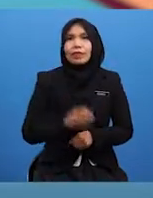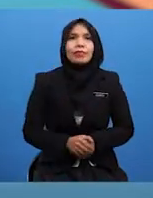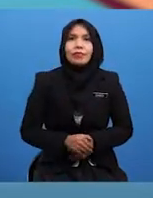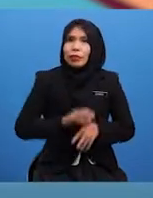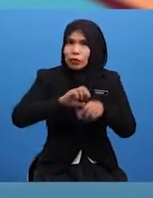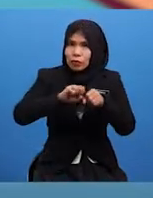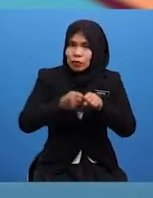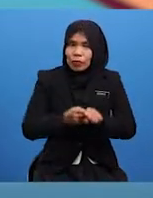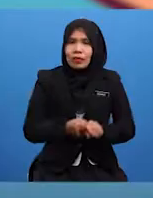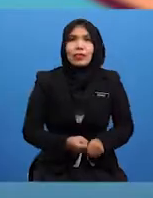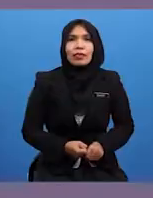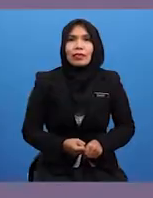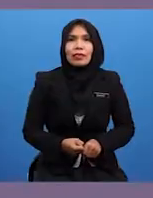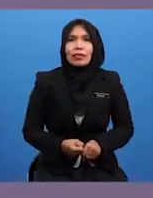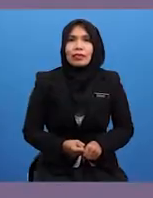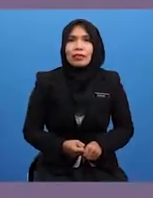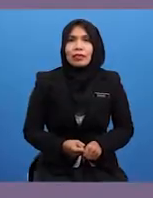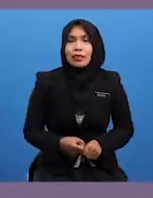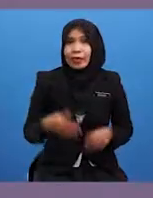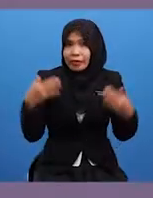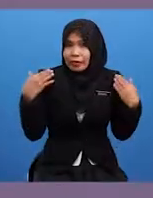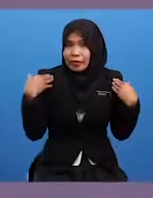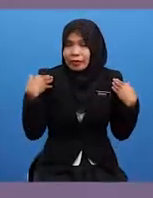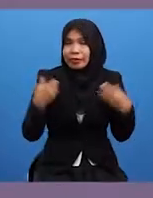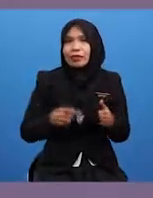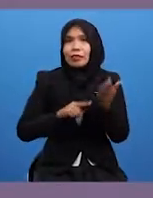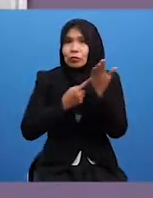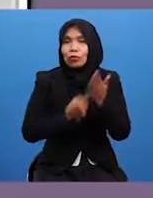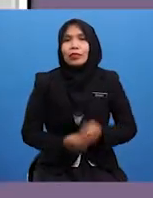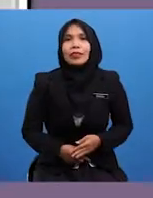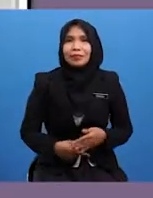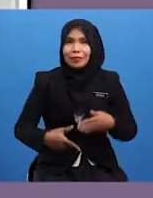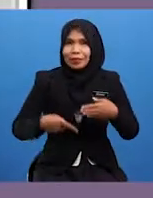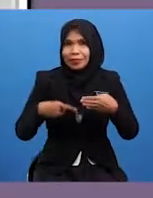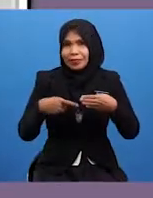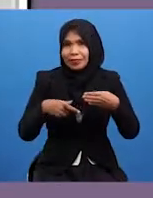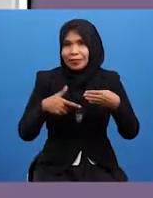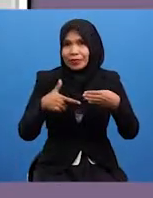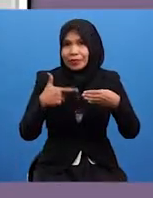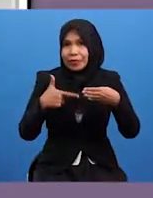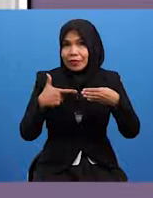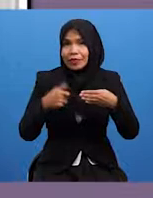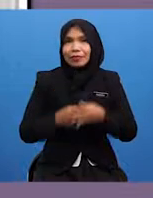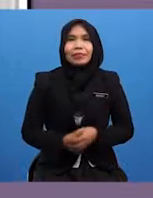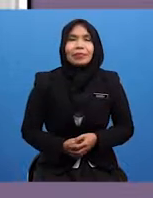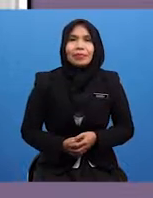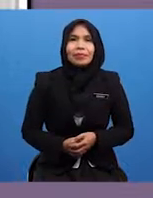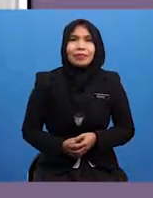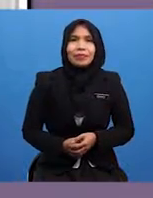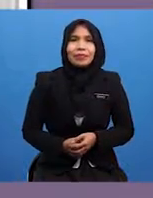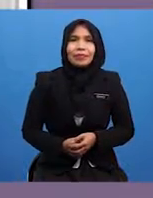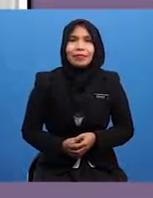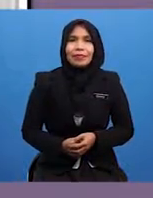ini kembali berfungsi. Inilah perbezaan di antara bateri dan sel